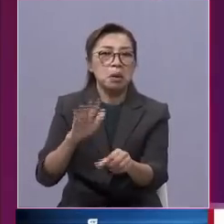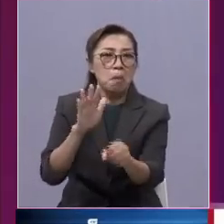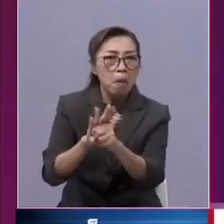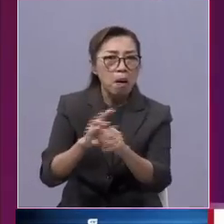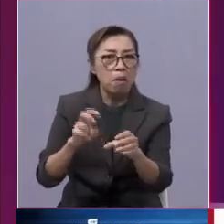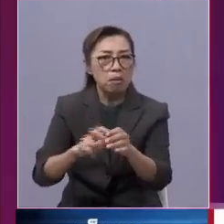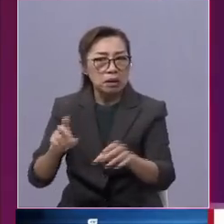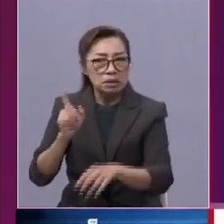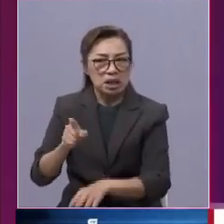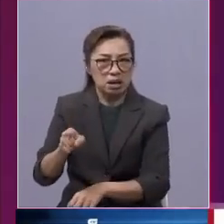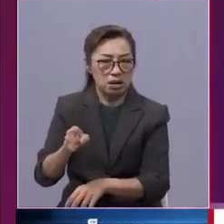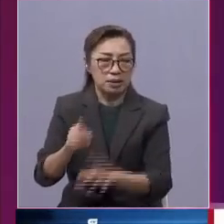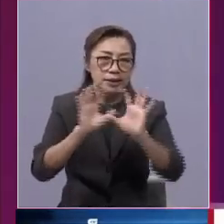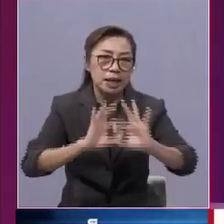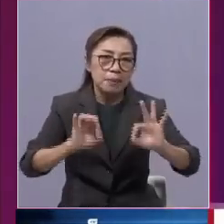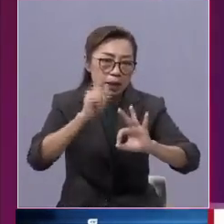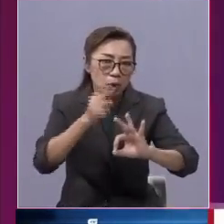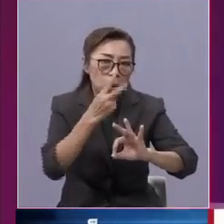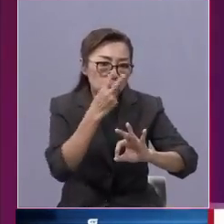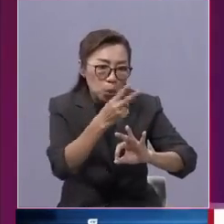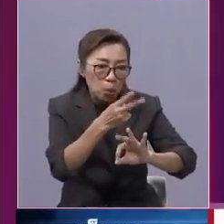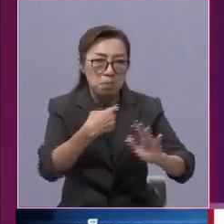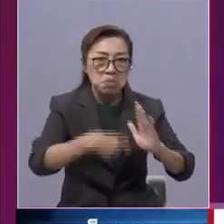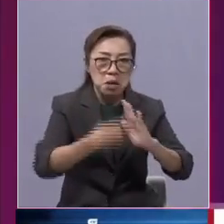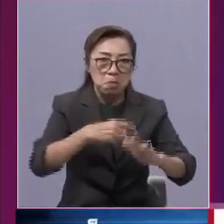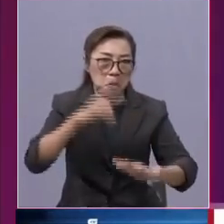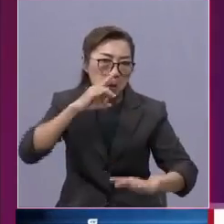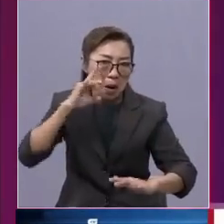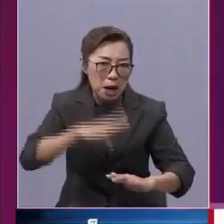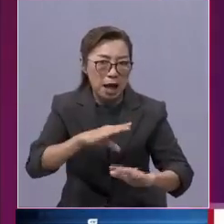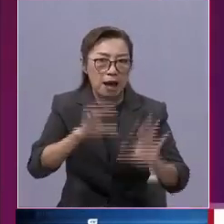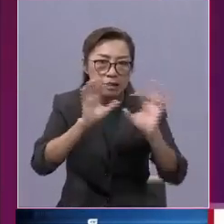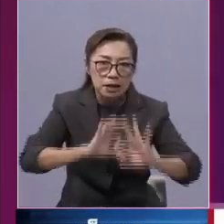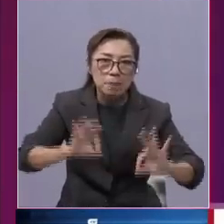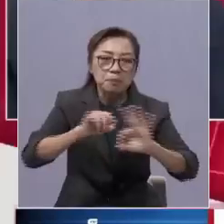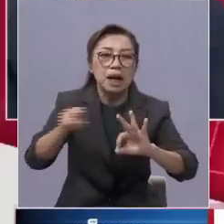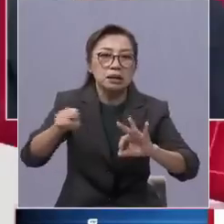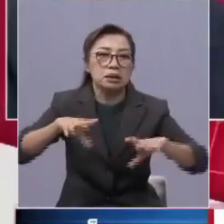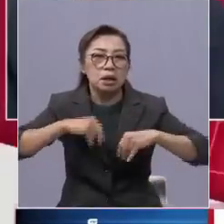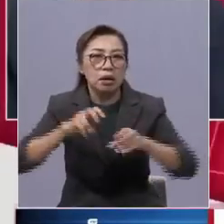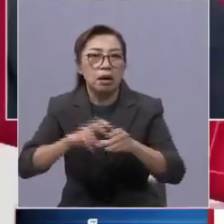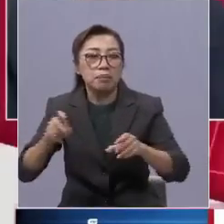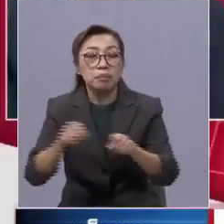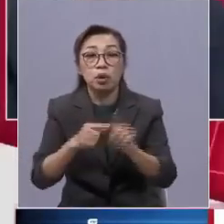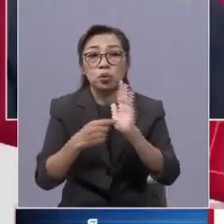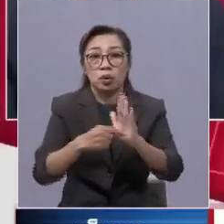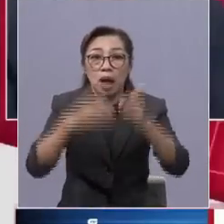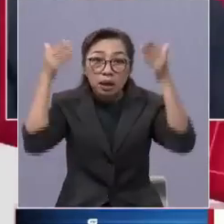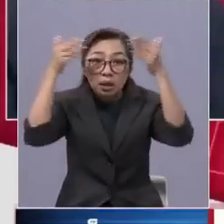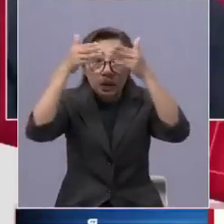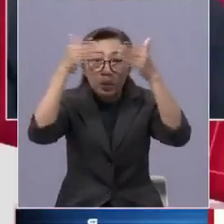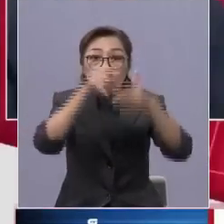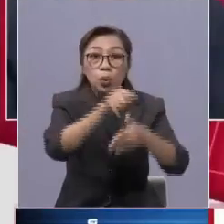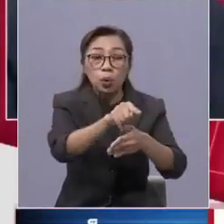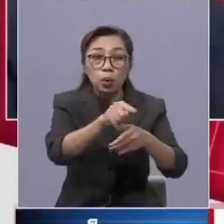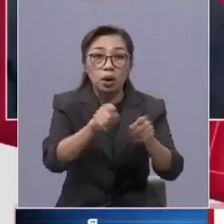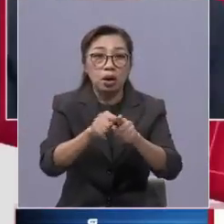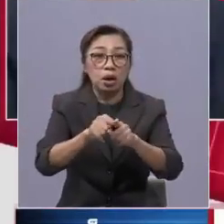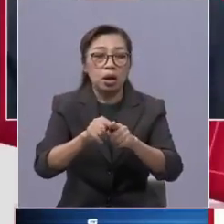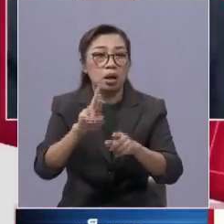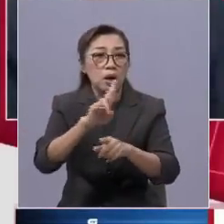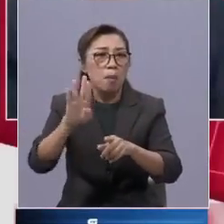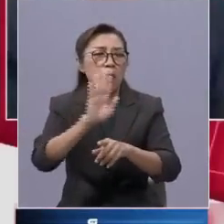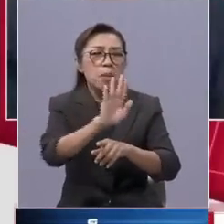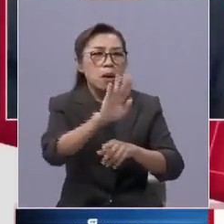นะครับมันจะต้องมีแรงผลักที่มันรุนแรงกว่านี้อย่างเช่นในกรณีของอินโดนีเซียก็การล้มคืนของระบอบซูฮา